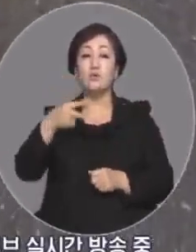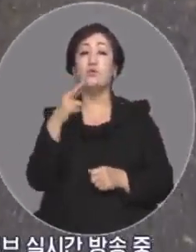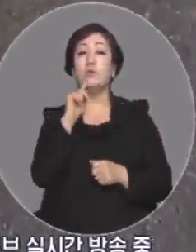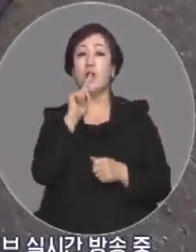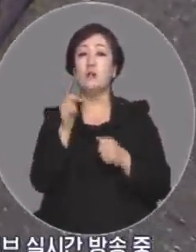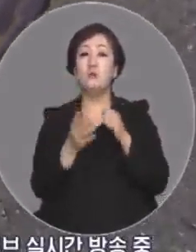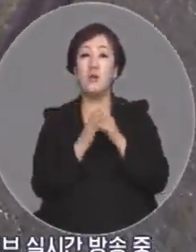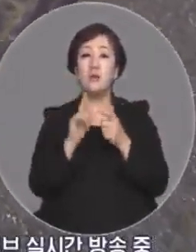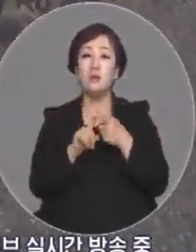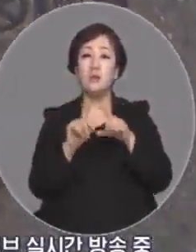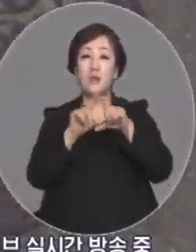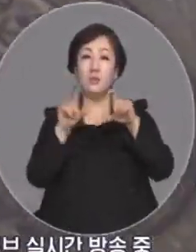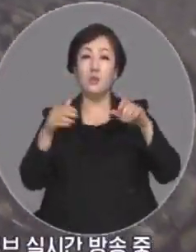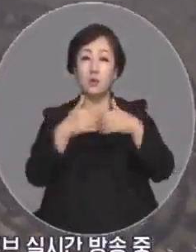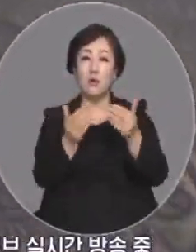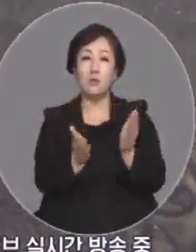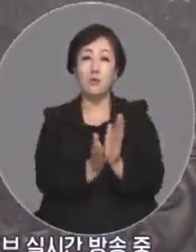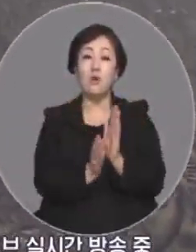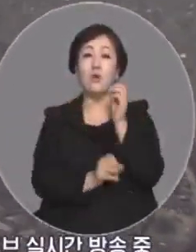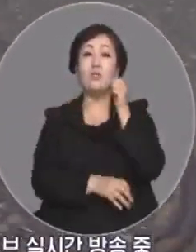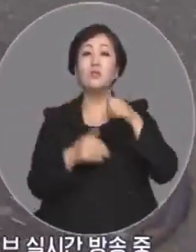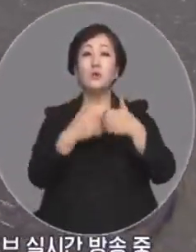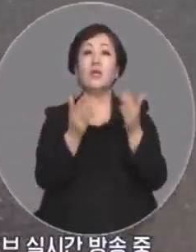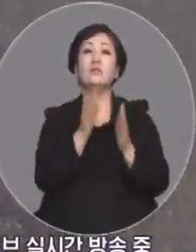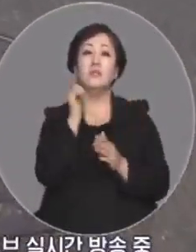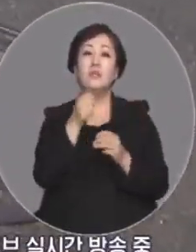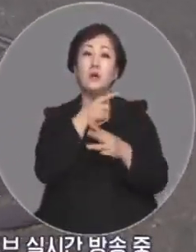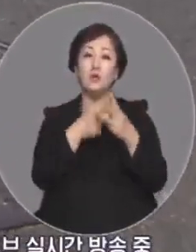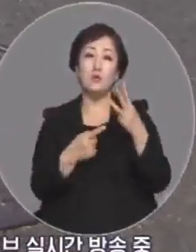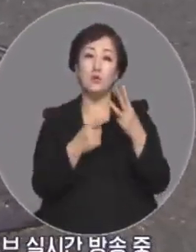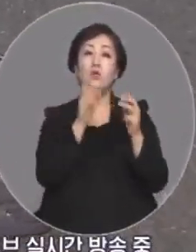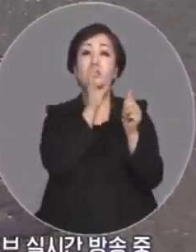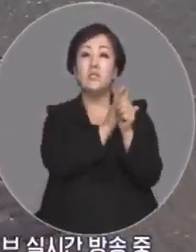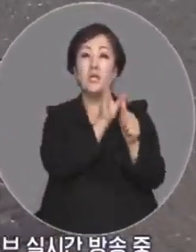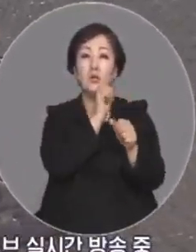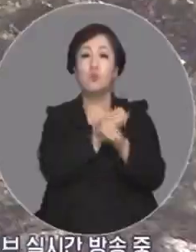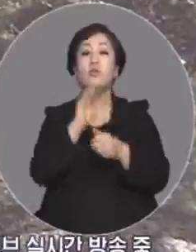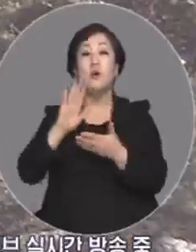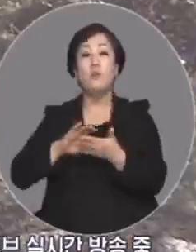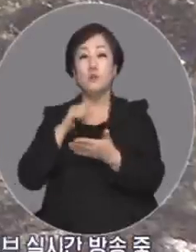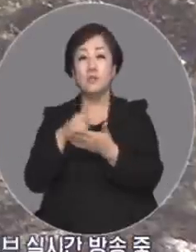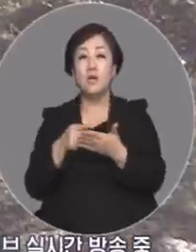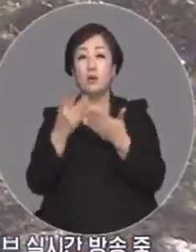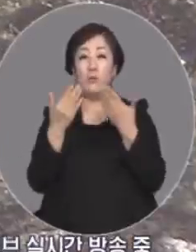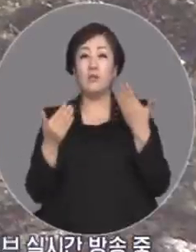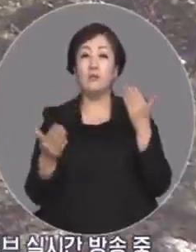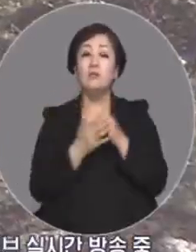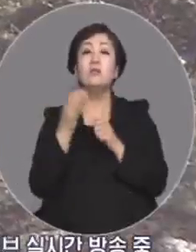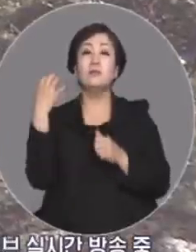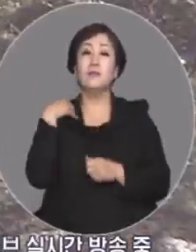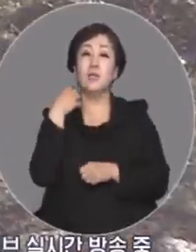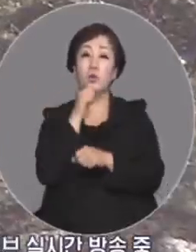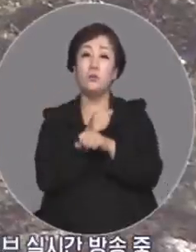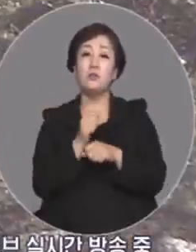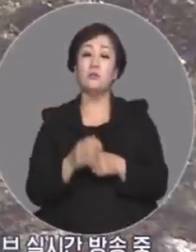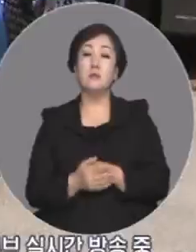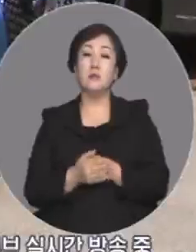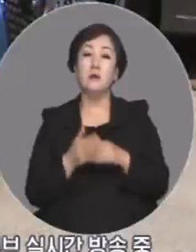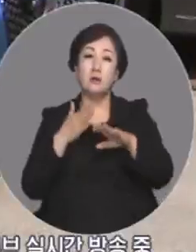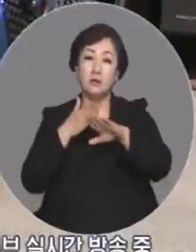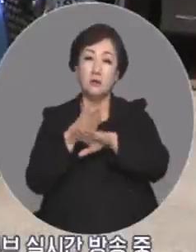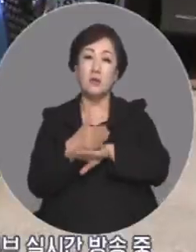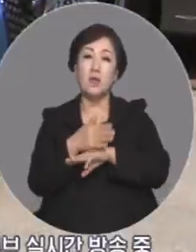있는데 이처럼 오수관은 기초자치단체인 울주군의 관리와 보상 책임이 있습니다.